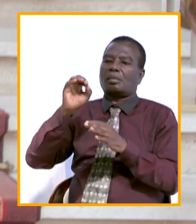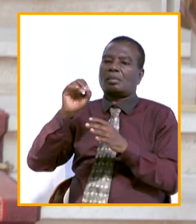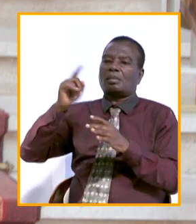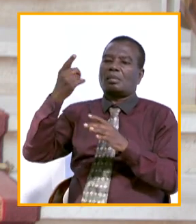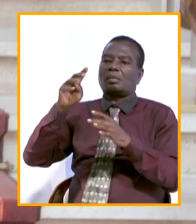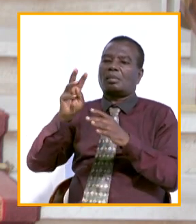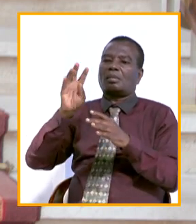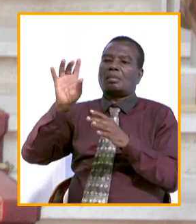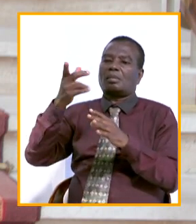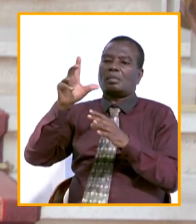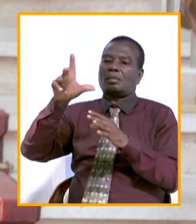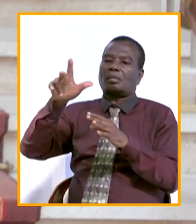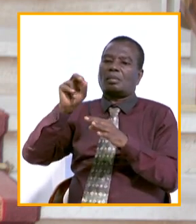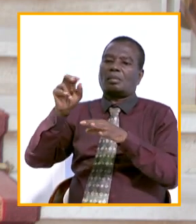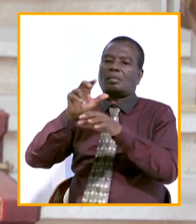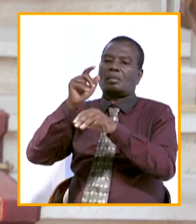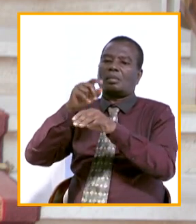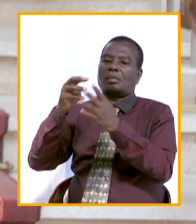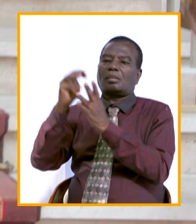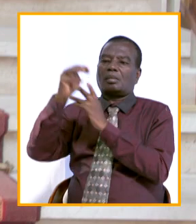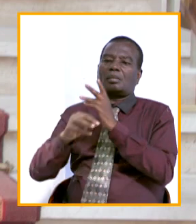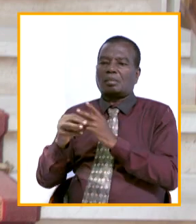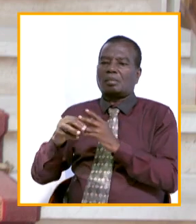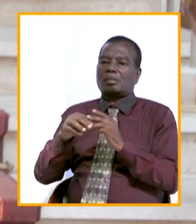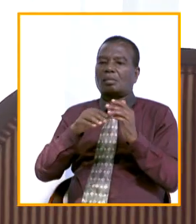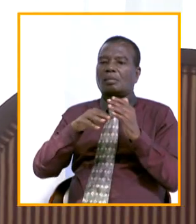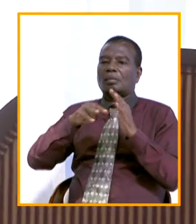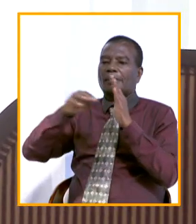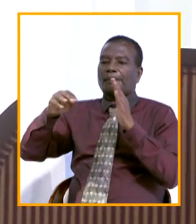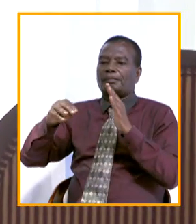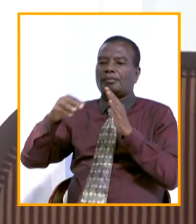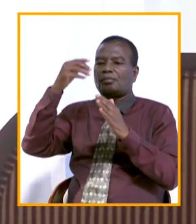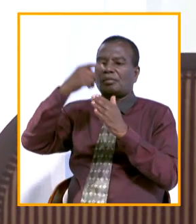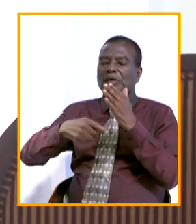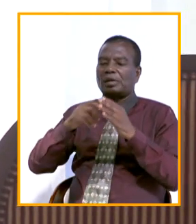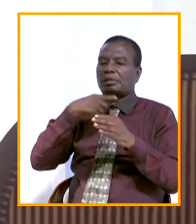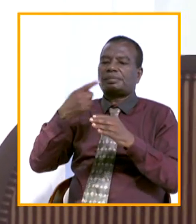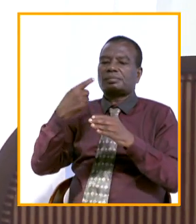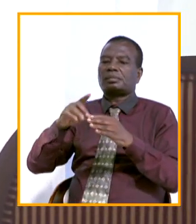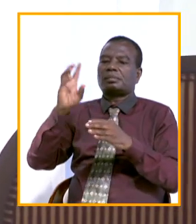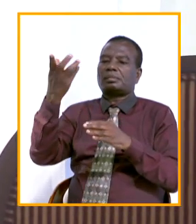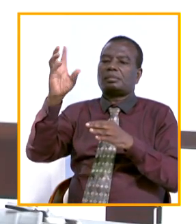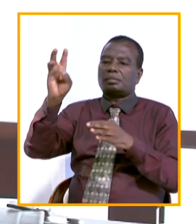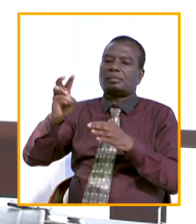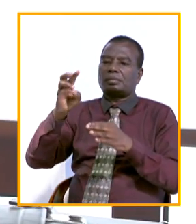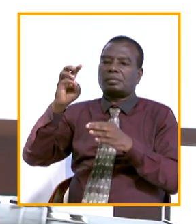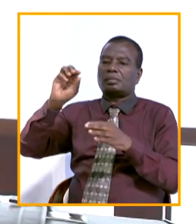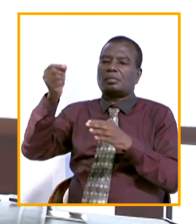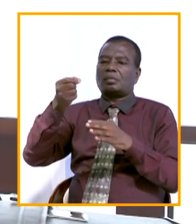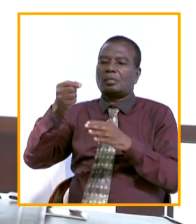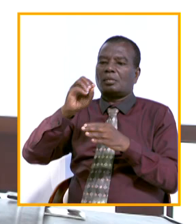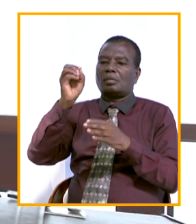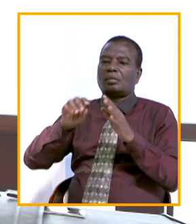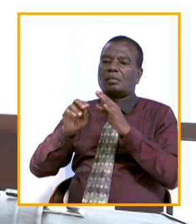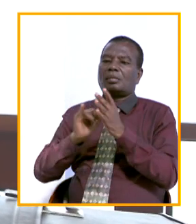mars. La moyenne du taux de positivité, qui était de 7,2% en janvier